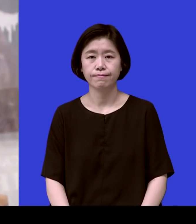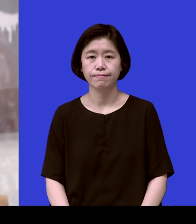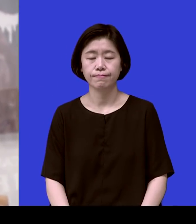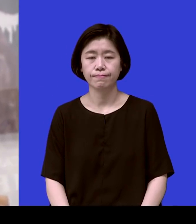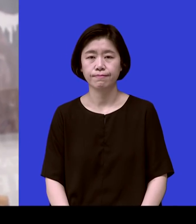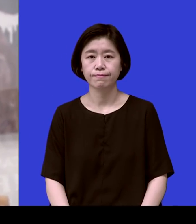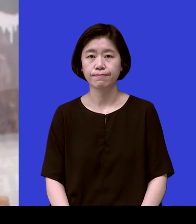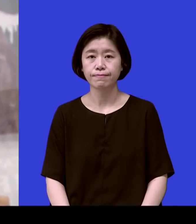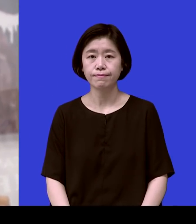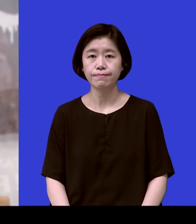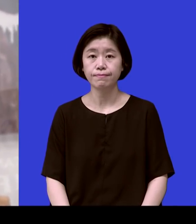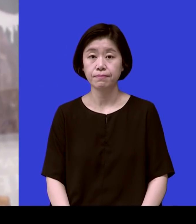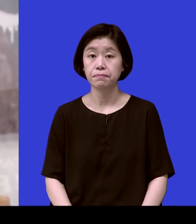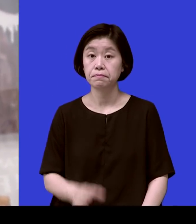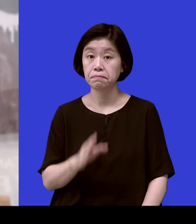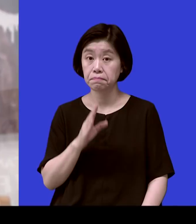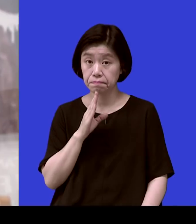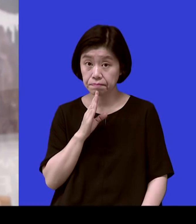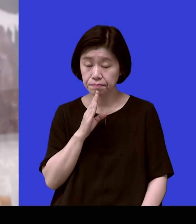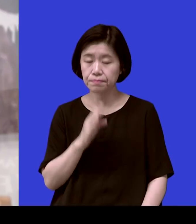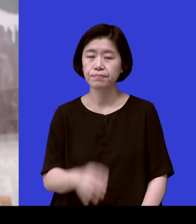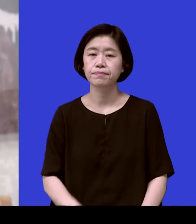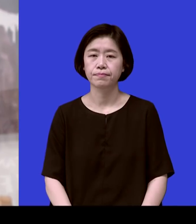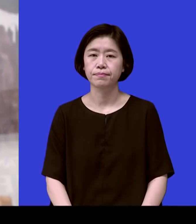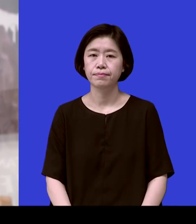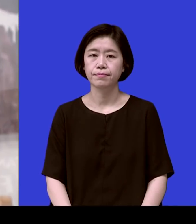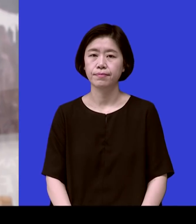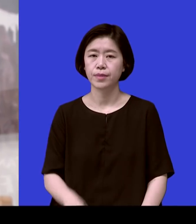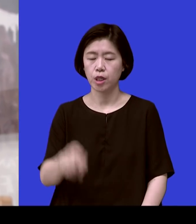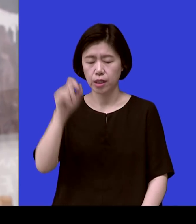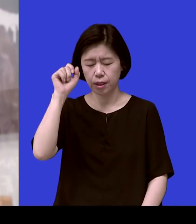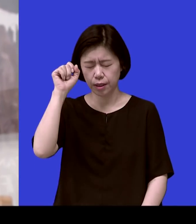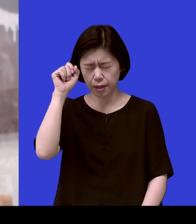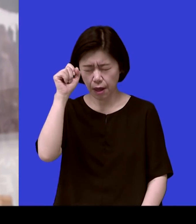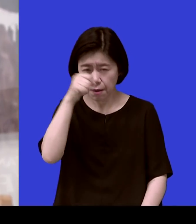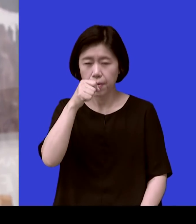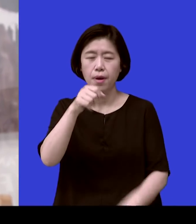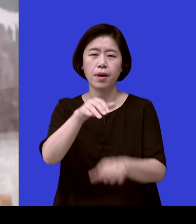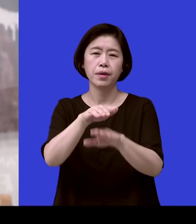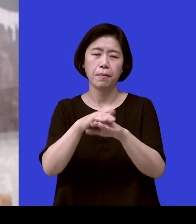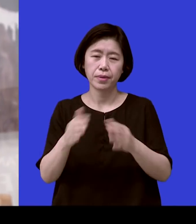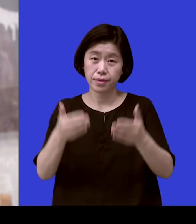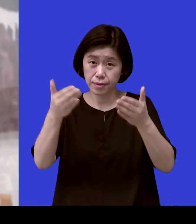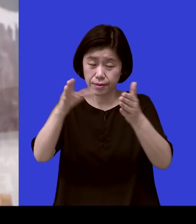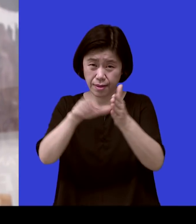근데 정말 하나님께서 그 특별 새벽 기도를 하는 내내